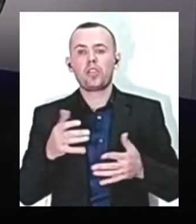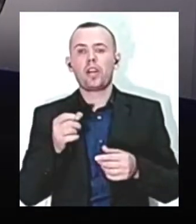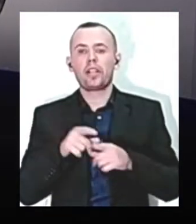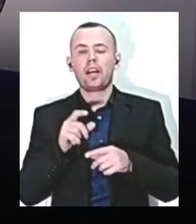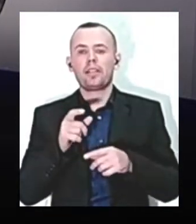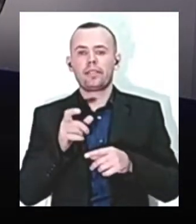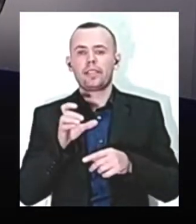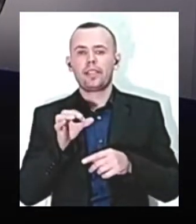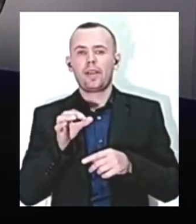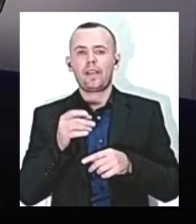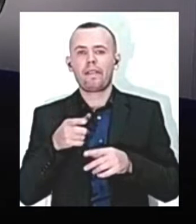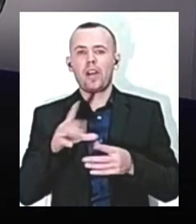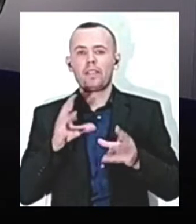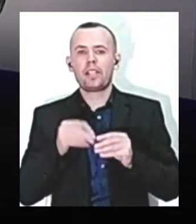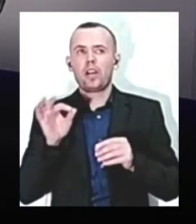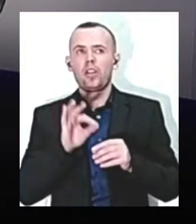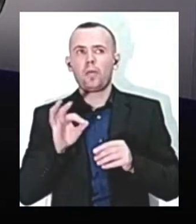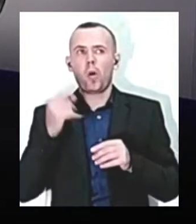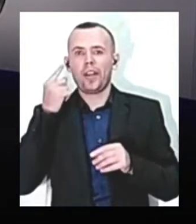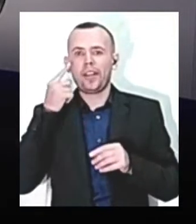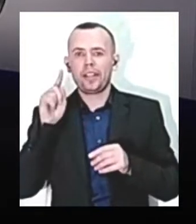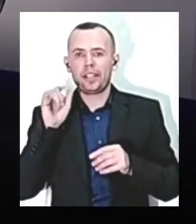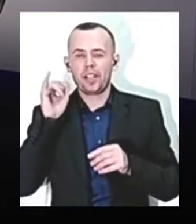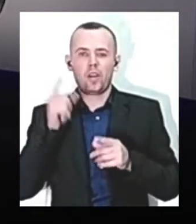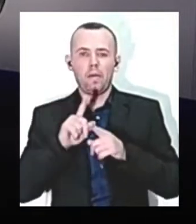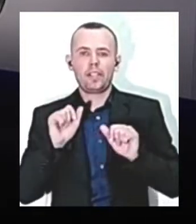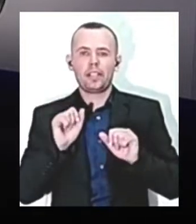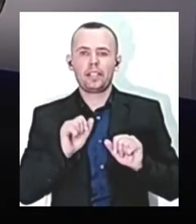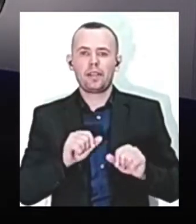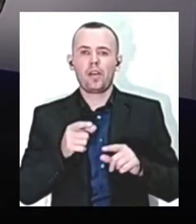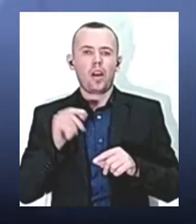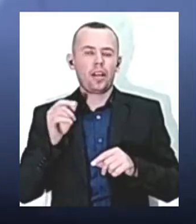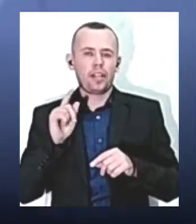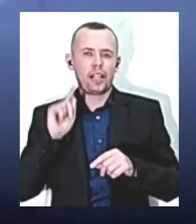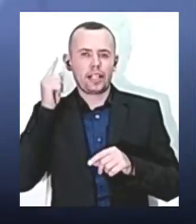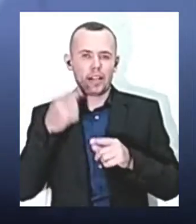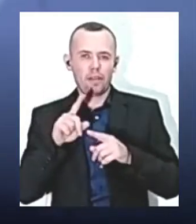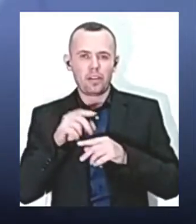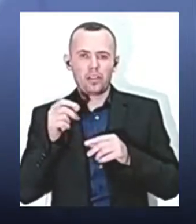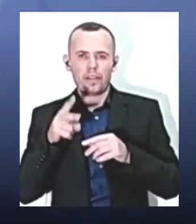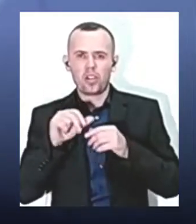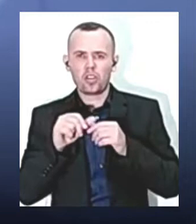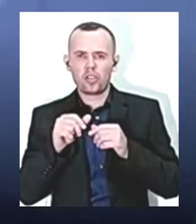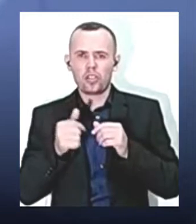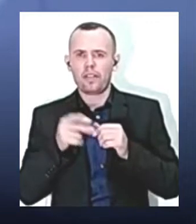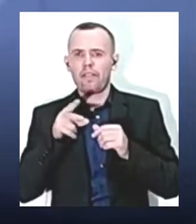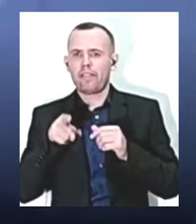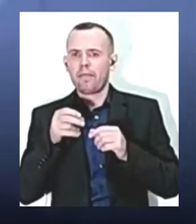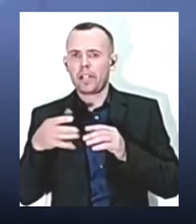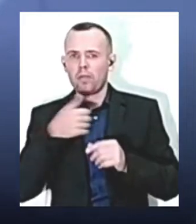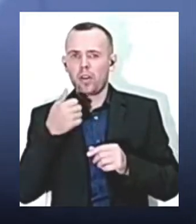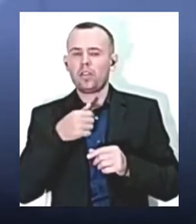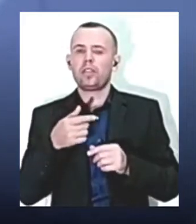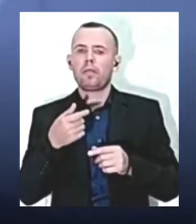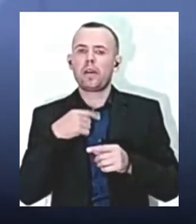про ідею. Це дослідження, ідея виникла в 2016-15 навіть році. Ми спільно з програмою розвитку